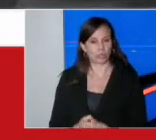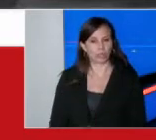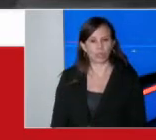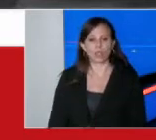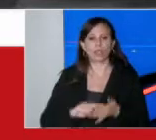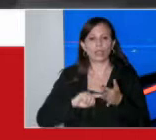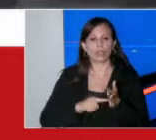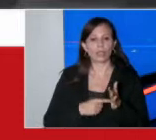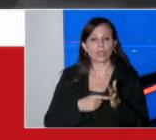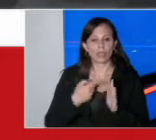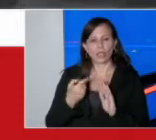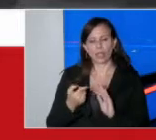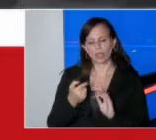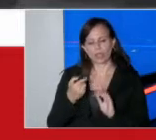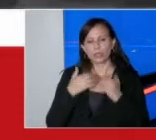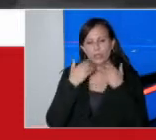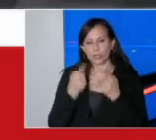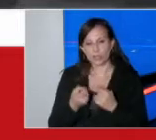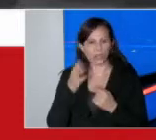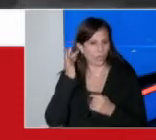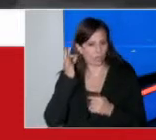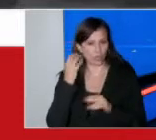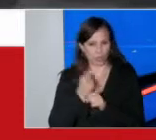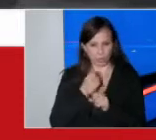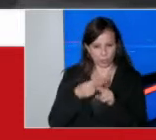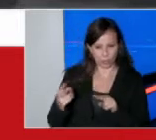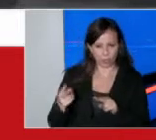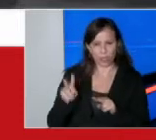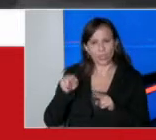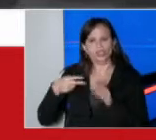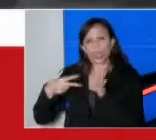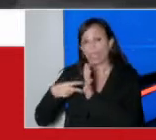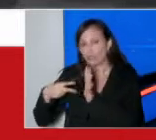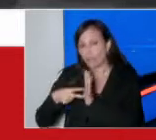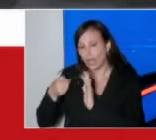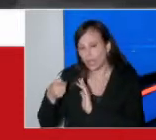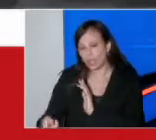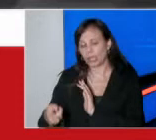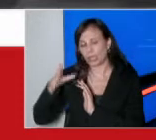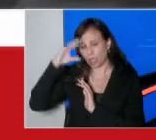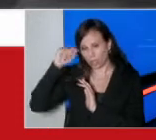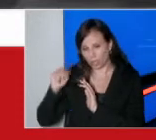והכוונה היא לסיפור הזה, לא ל... יש גם כמובן את החשמלאים ואת כל